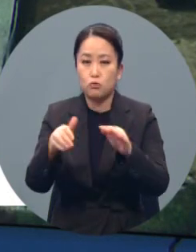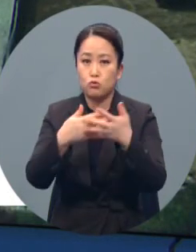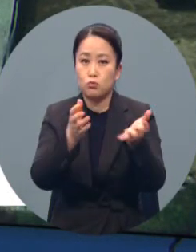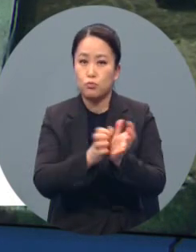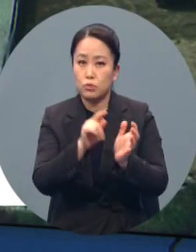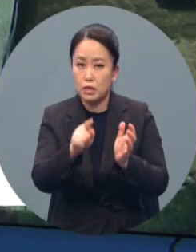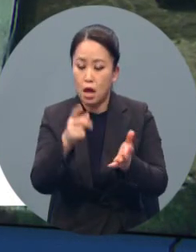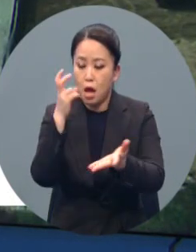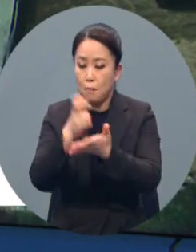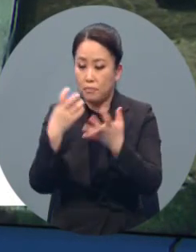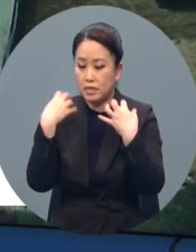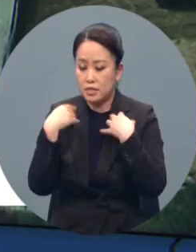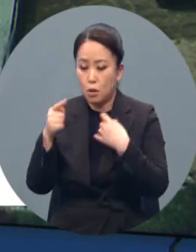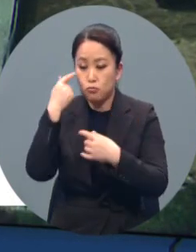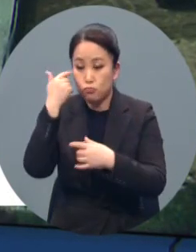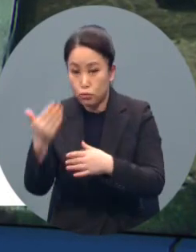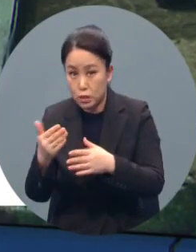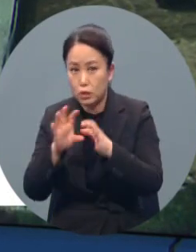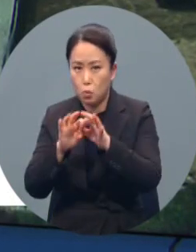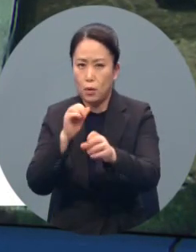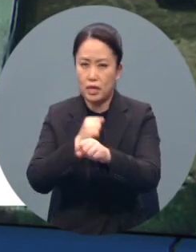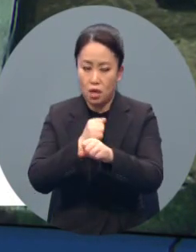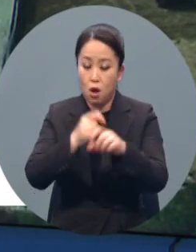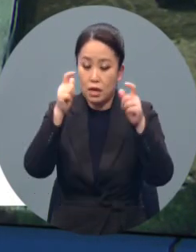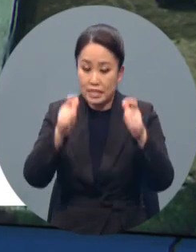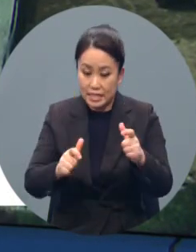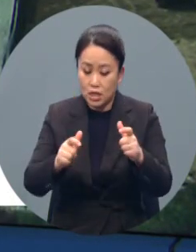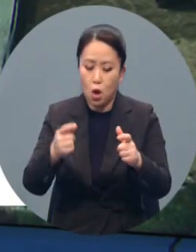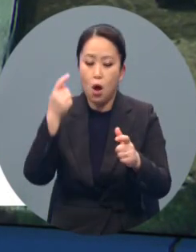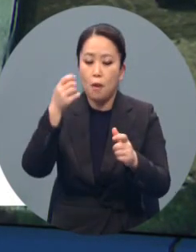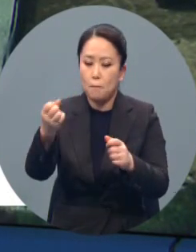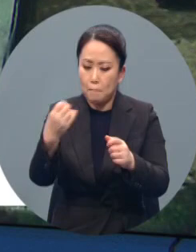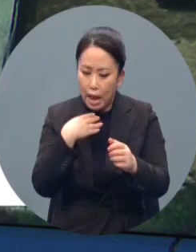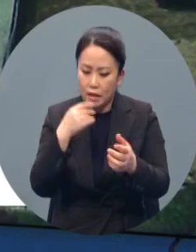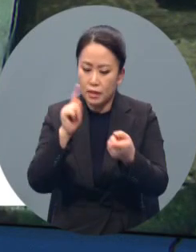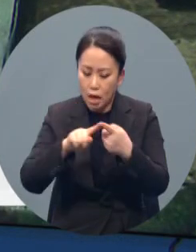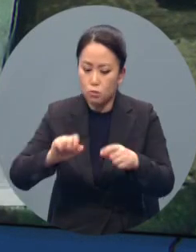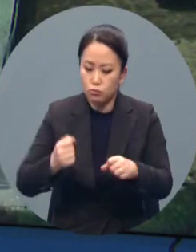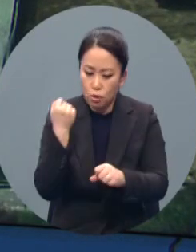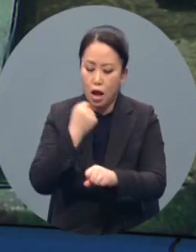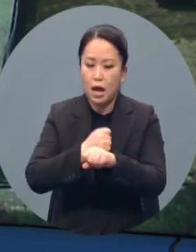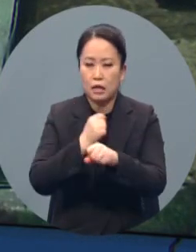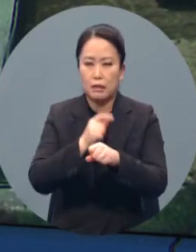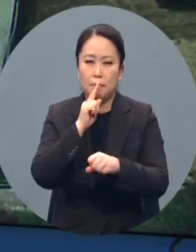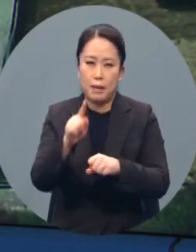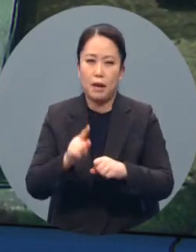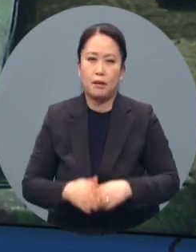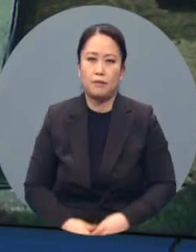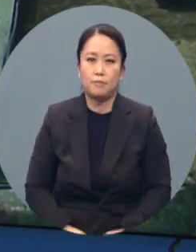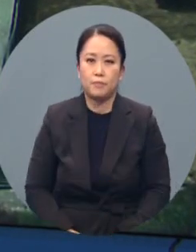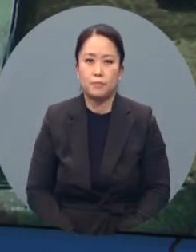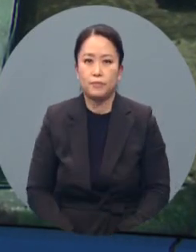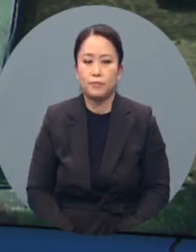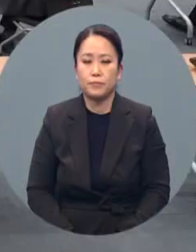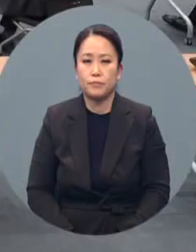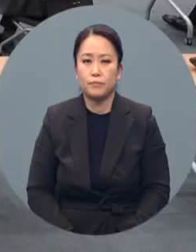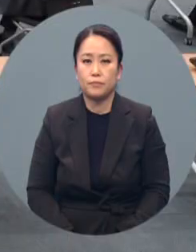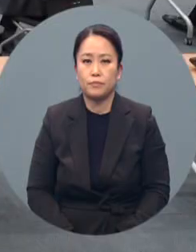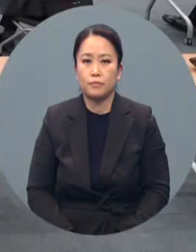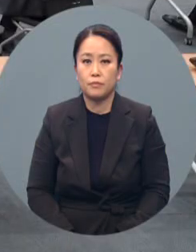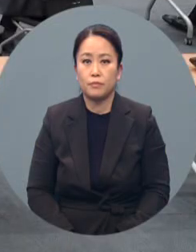법제처 문의를 통해 지역 의견 수용을 검토하겠다며 한 발 물러섰습니다. 민성빈 기자의 보도입니다.